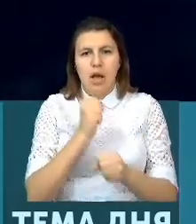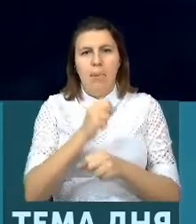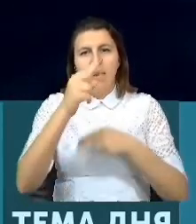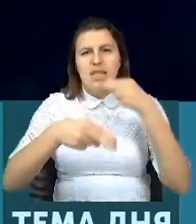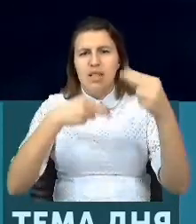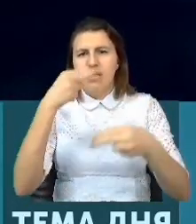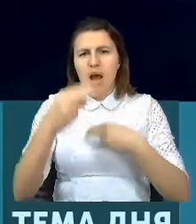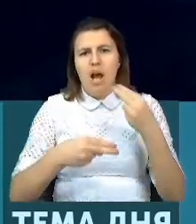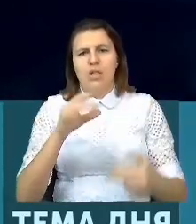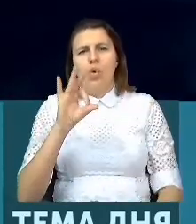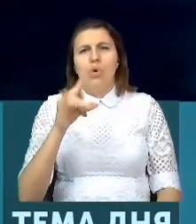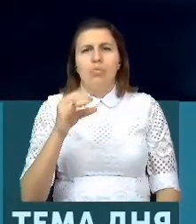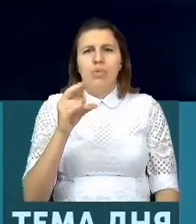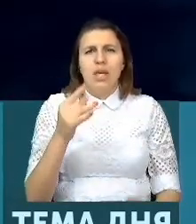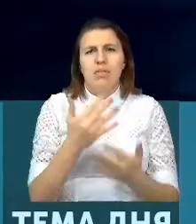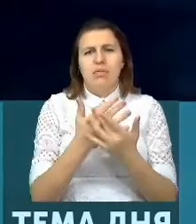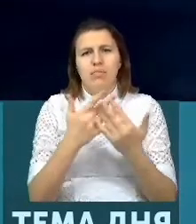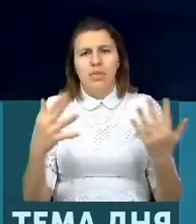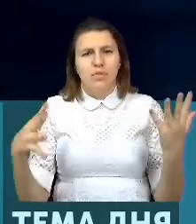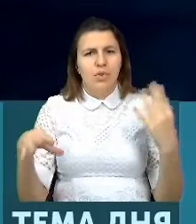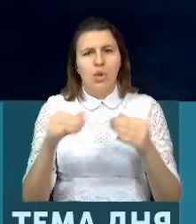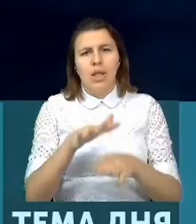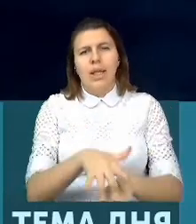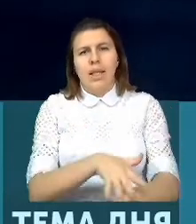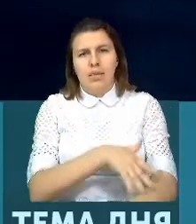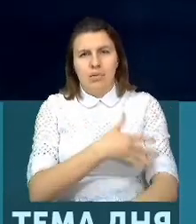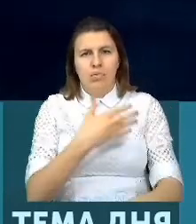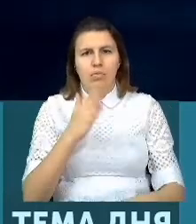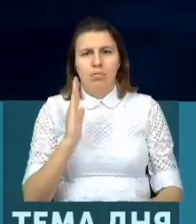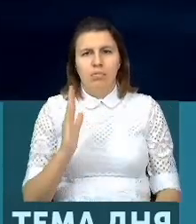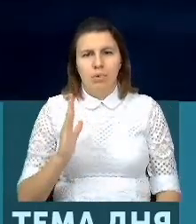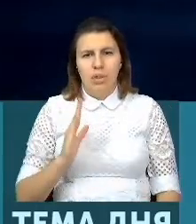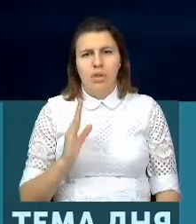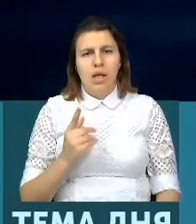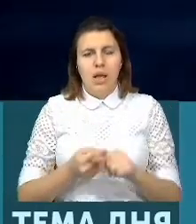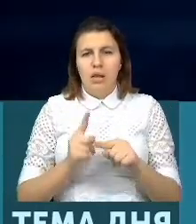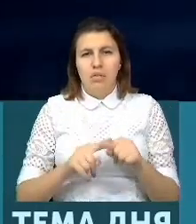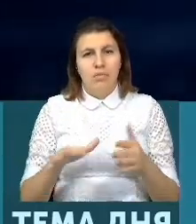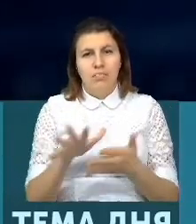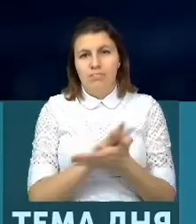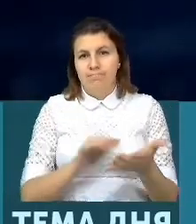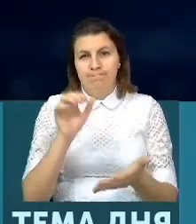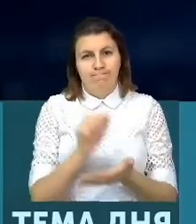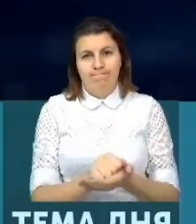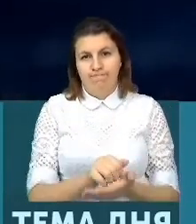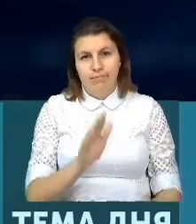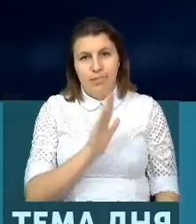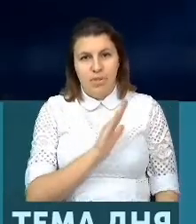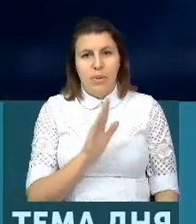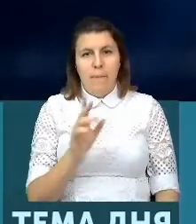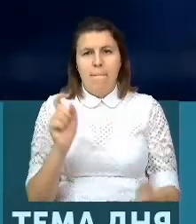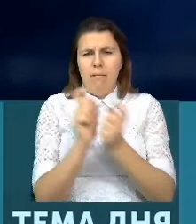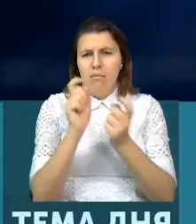была очень длинной. Но это все, конечно, вышло в полнейший срач. И мне как раз тоже и говорили, а зачем вообще, у вас же есть дружба,